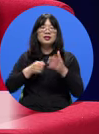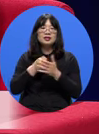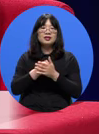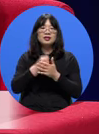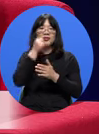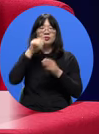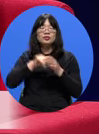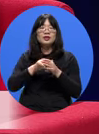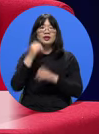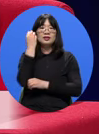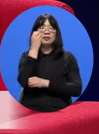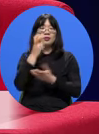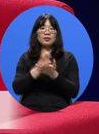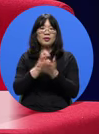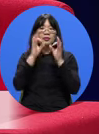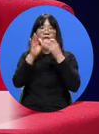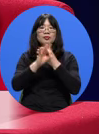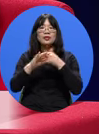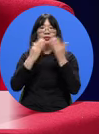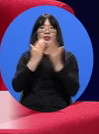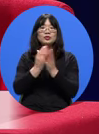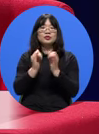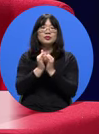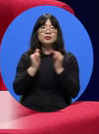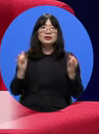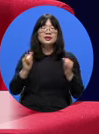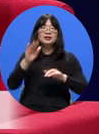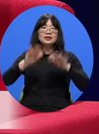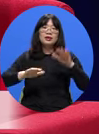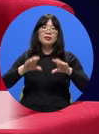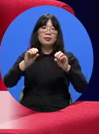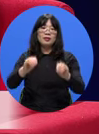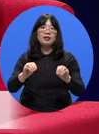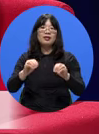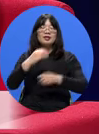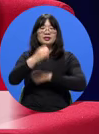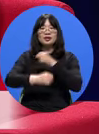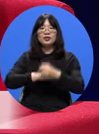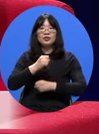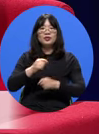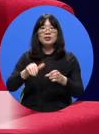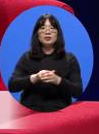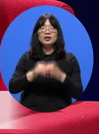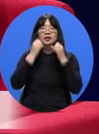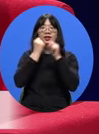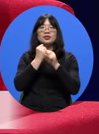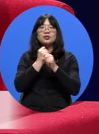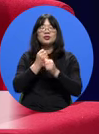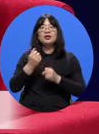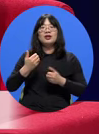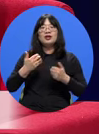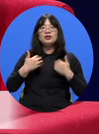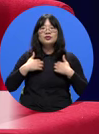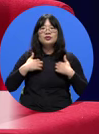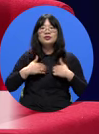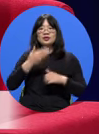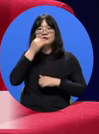제정한 문화기본법에 보면 모든 국민은 차별받지 않고 자유롭게 문화를 창조하고 향유할 수